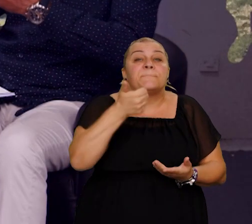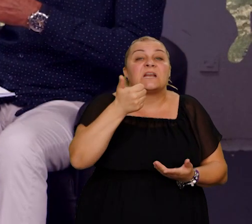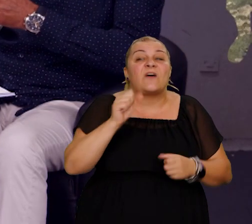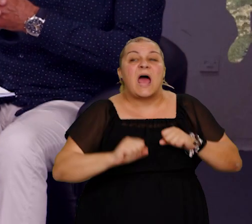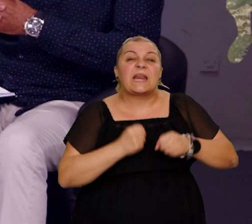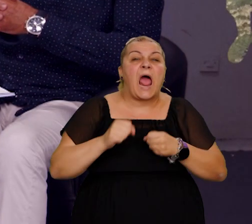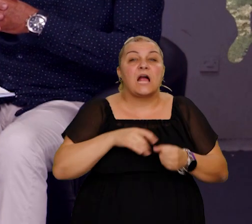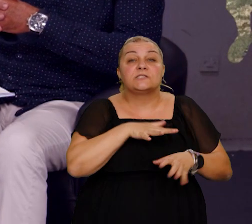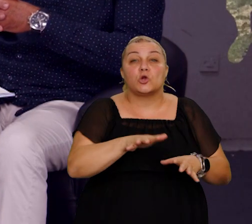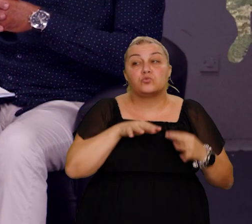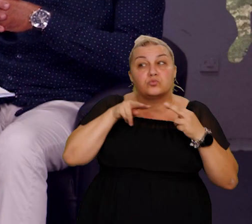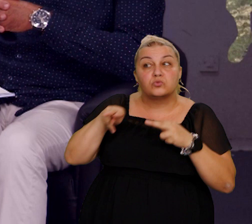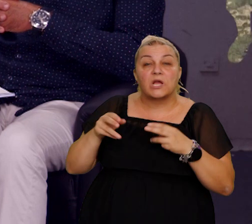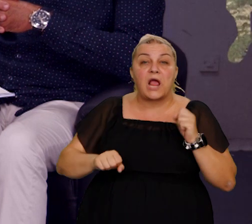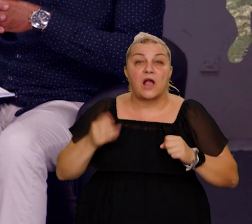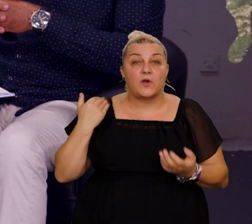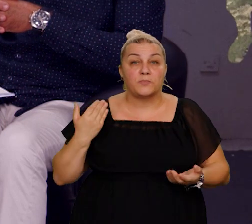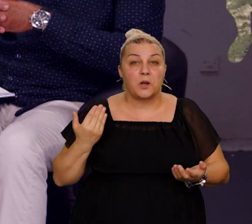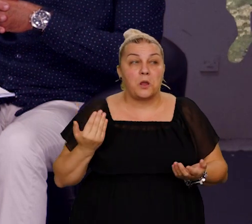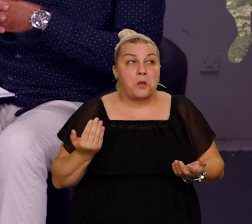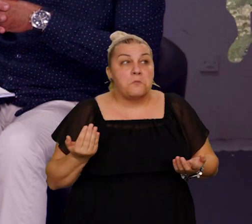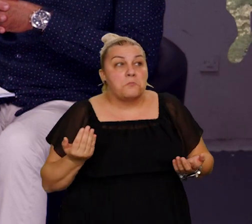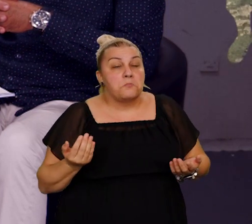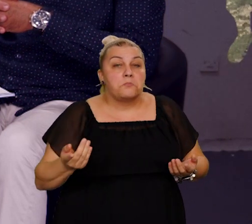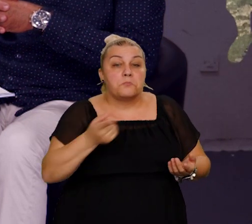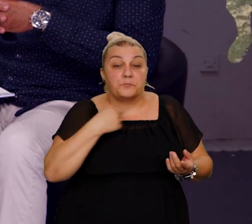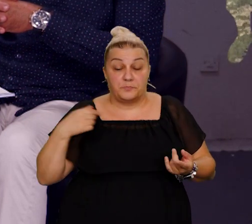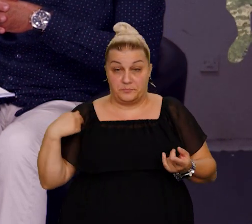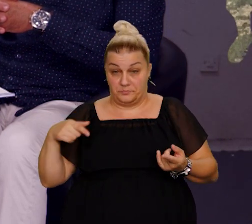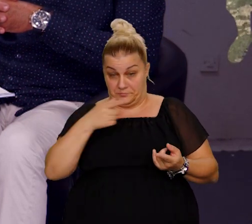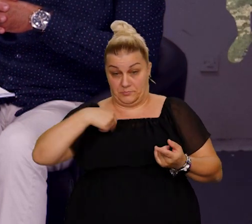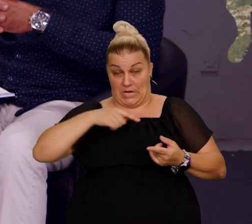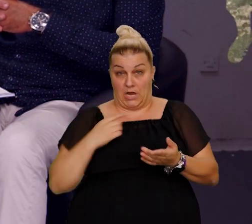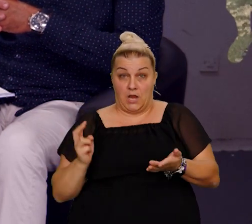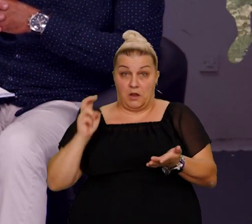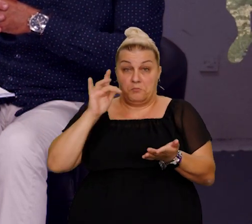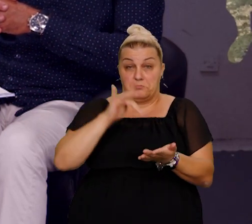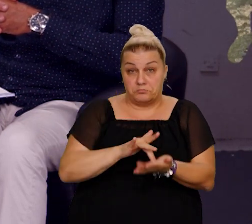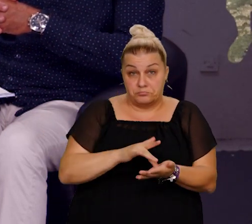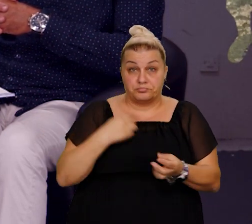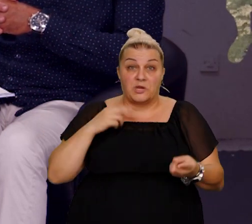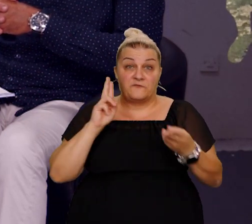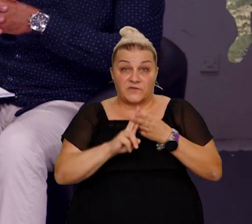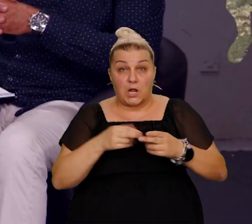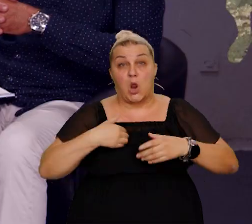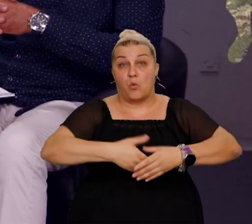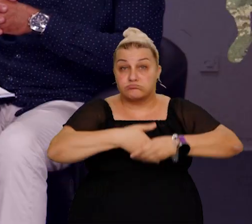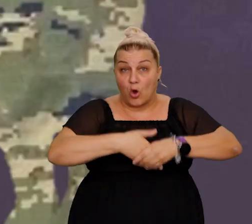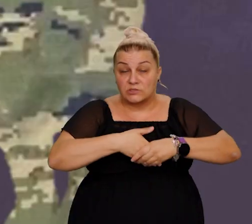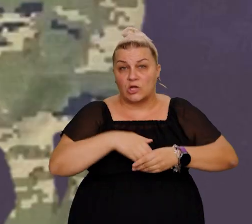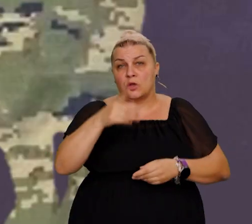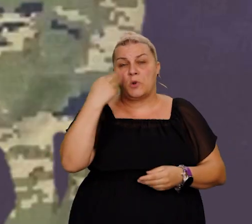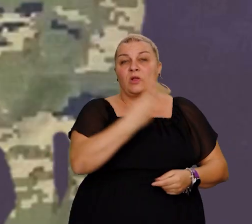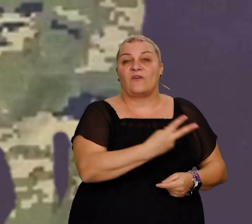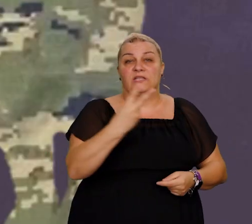te prve reakcije ljudi? Mi, kad smo došli, odnosno kad smo se na neki način vidjeli i upoznali,